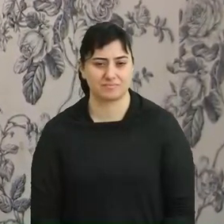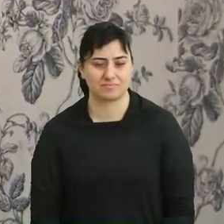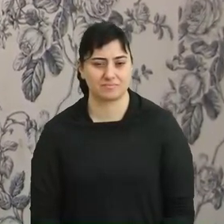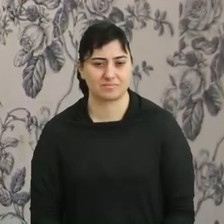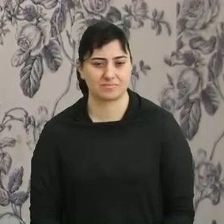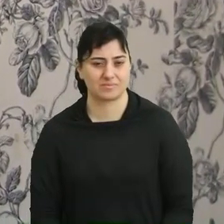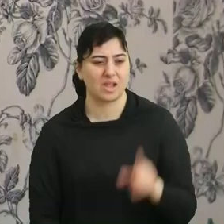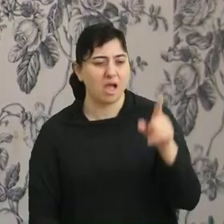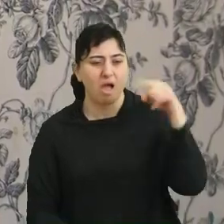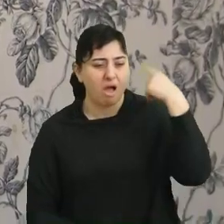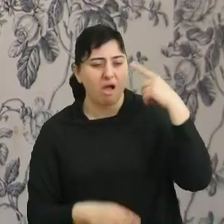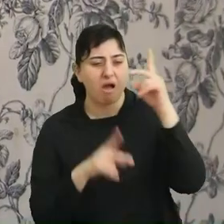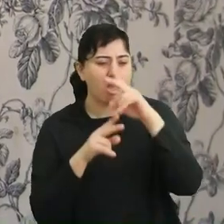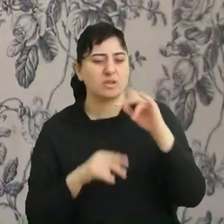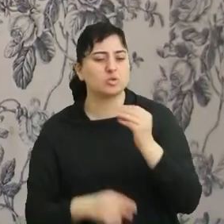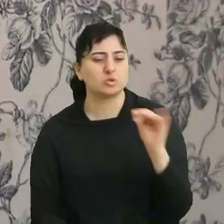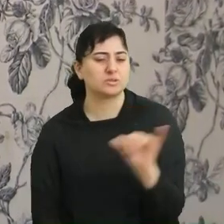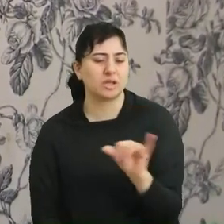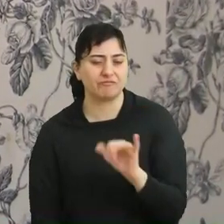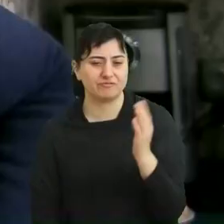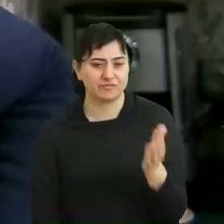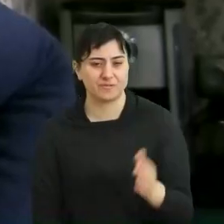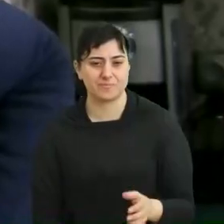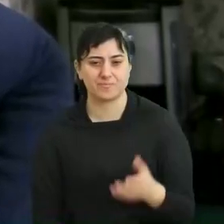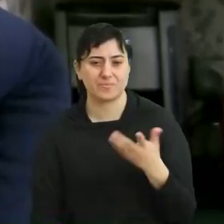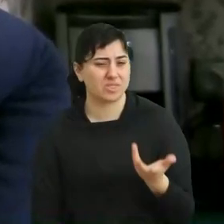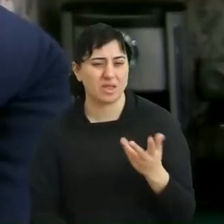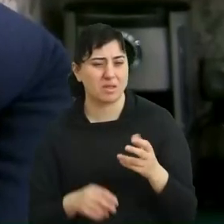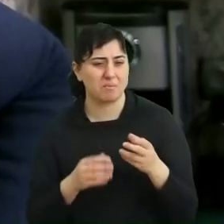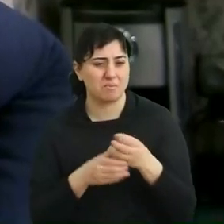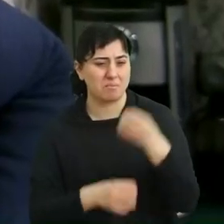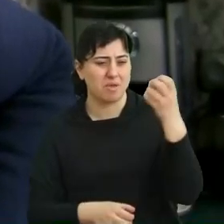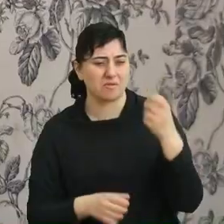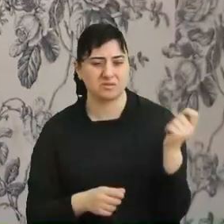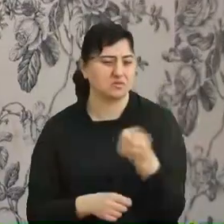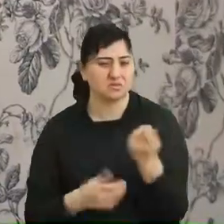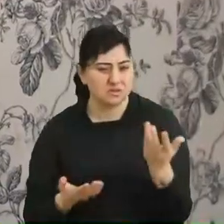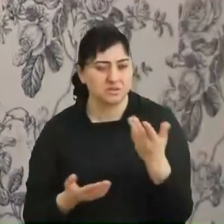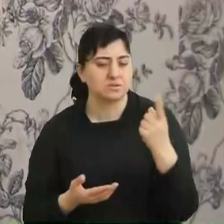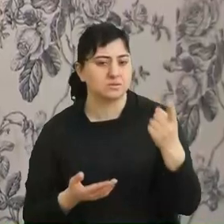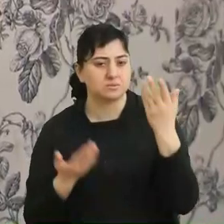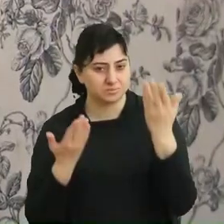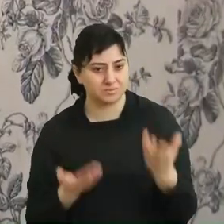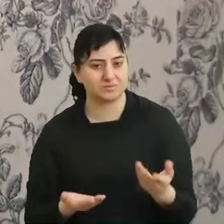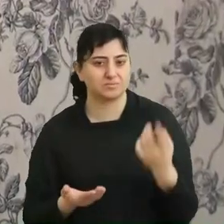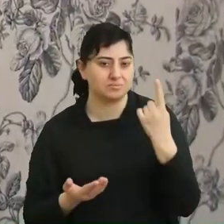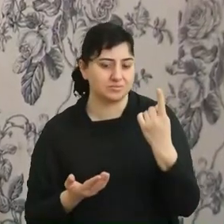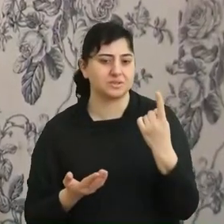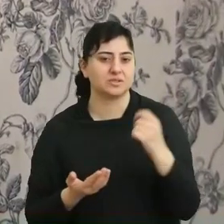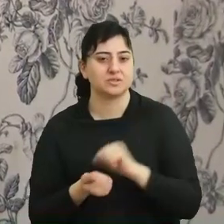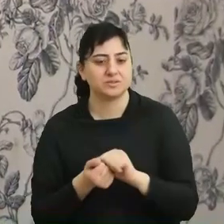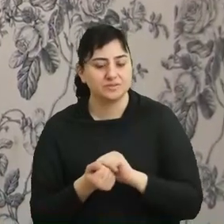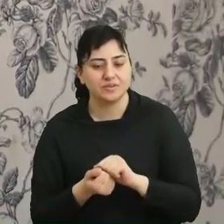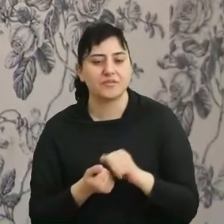Hayal dünyan zayıf. Hayal dünyan çok zayıf. Ne merdane reklamı ya? Sen pekala bir